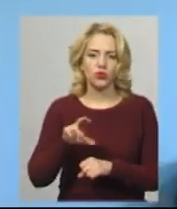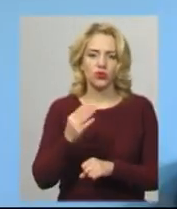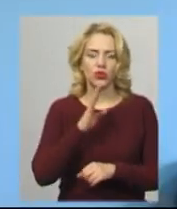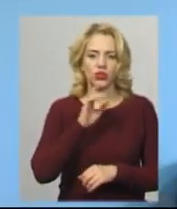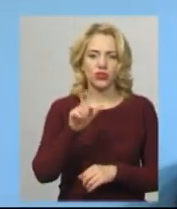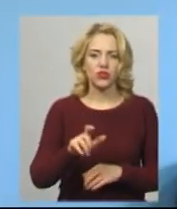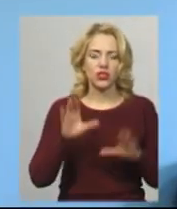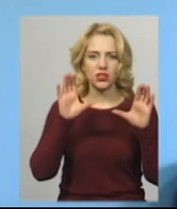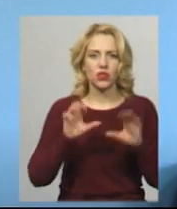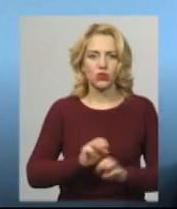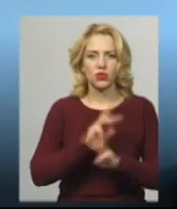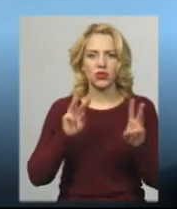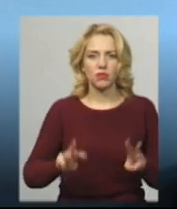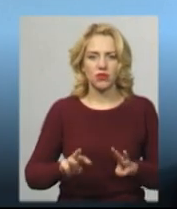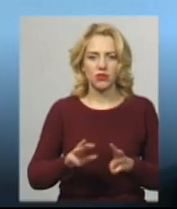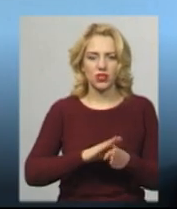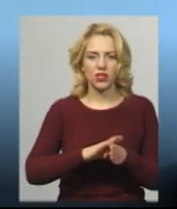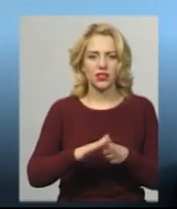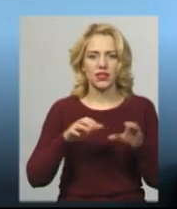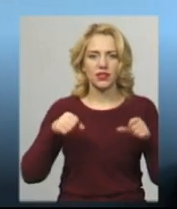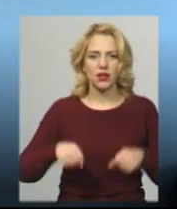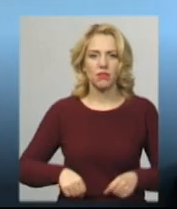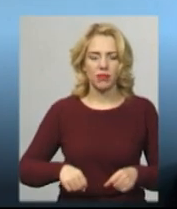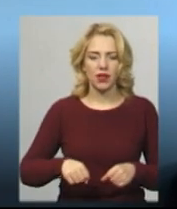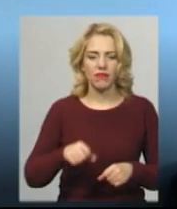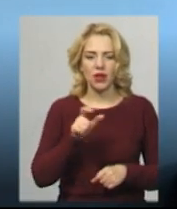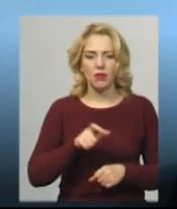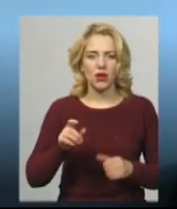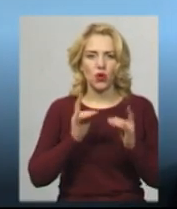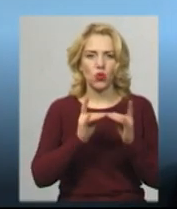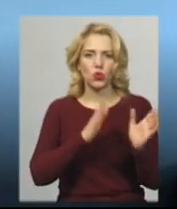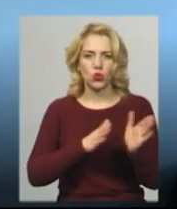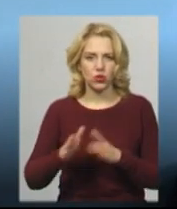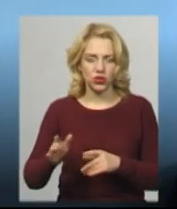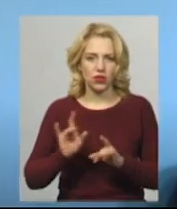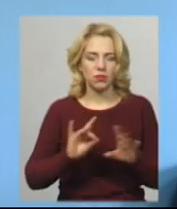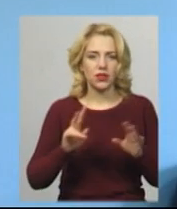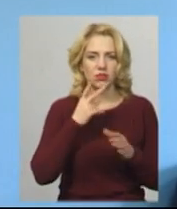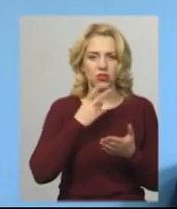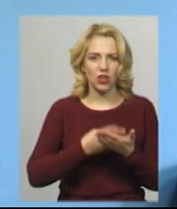підопічної. Закон про забезпечення реалізації прав мешканців гуртожитків передбачає, що